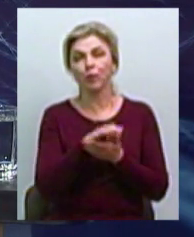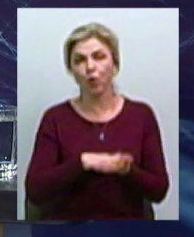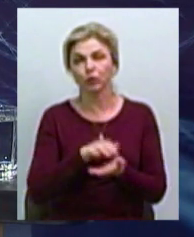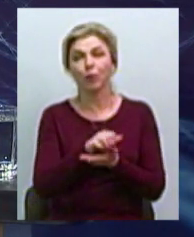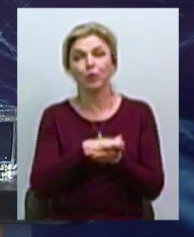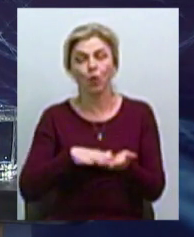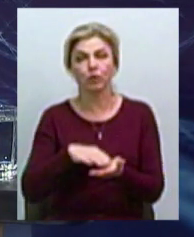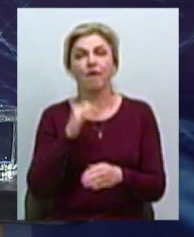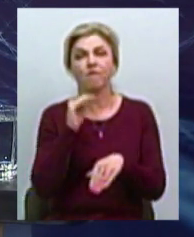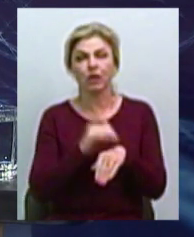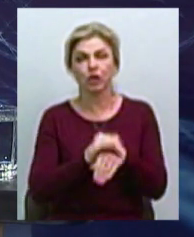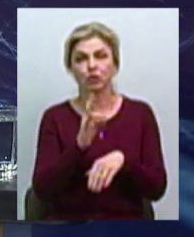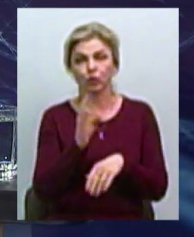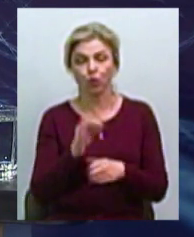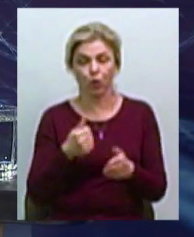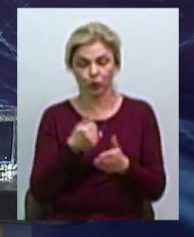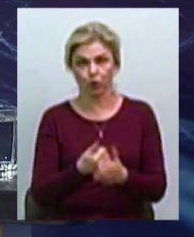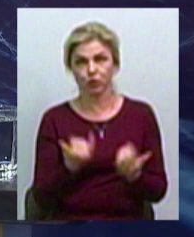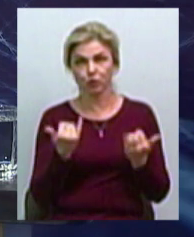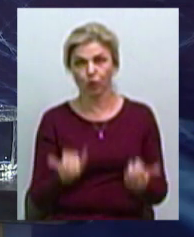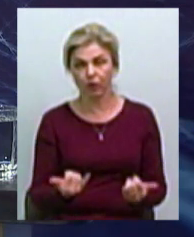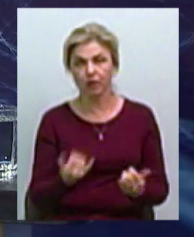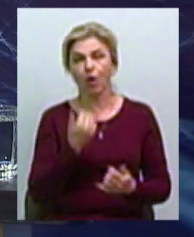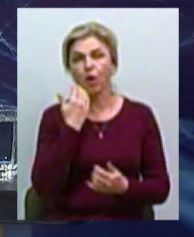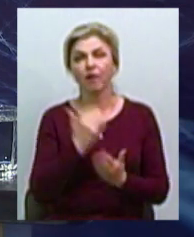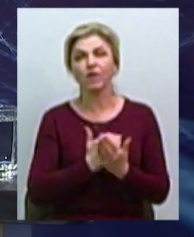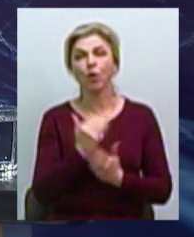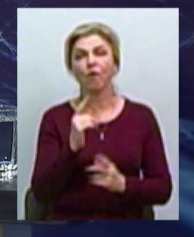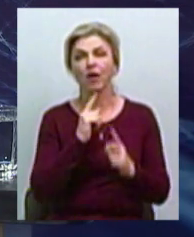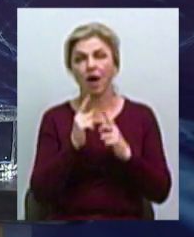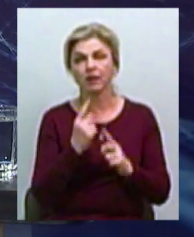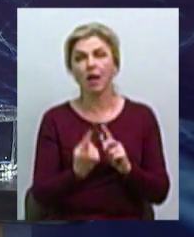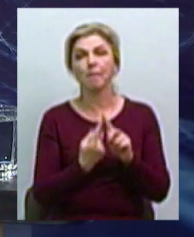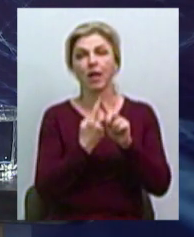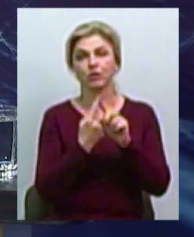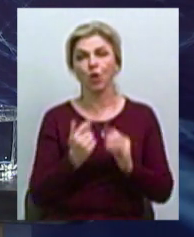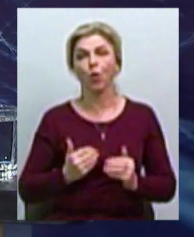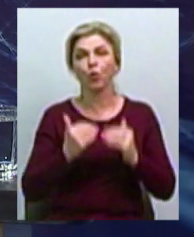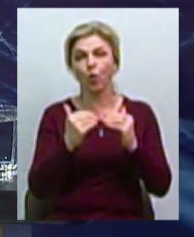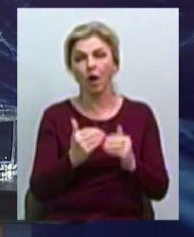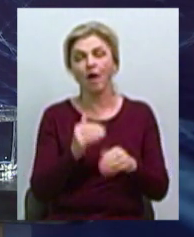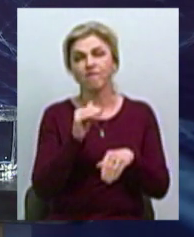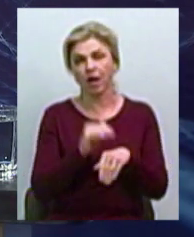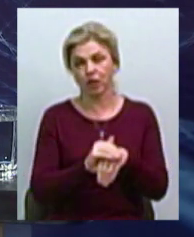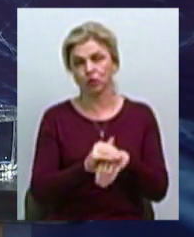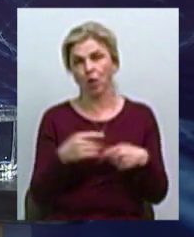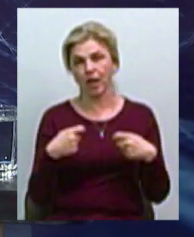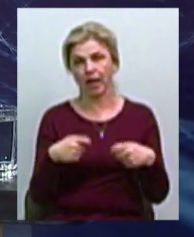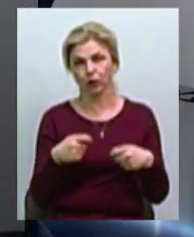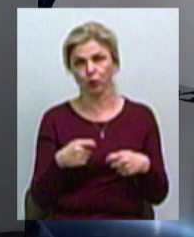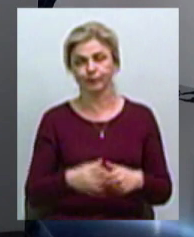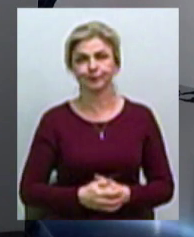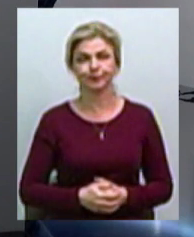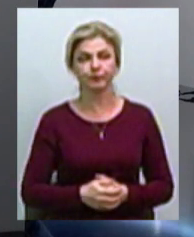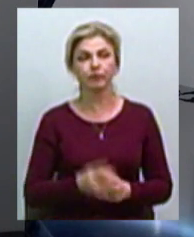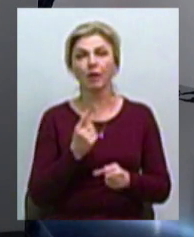продовжувався. Фактично до сьогодні, коли Верховна Рада зробила перший крок до фактичного ринку. Мораторій